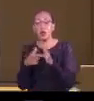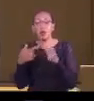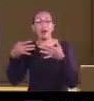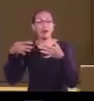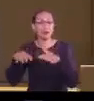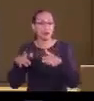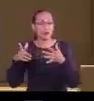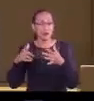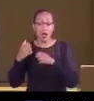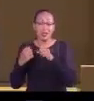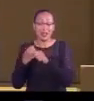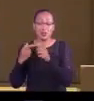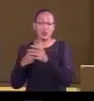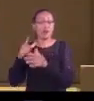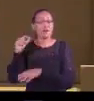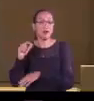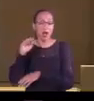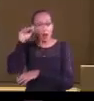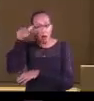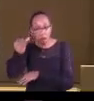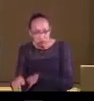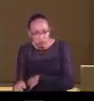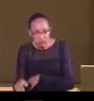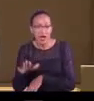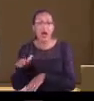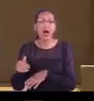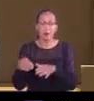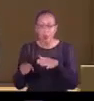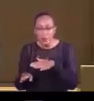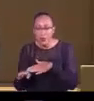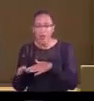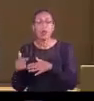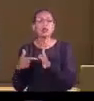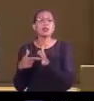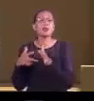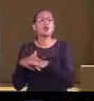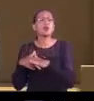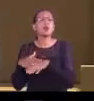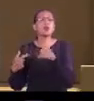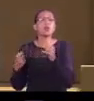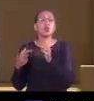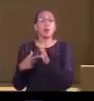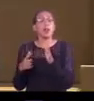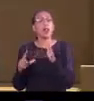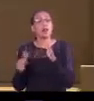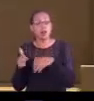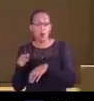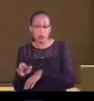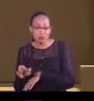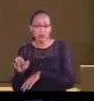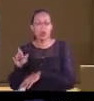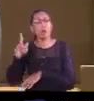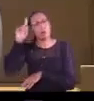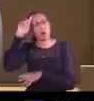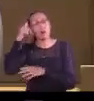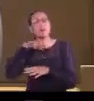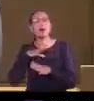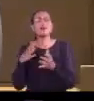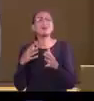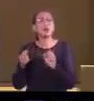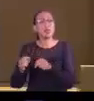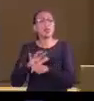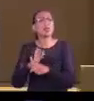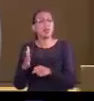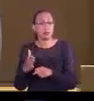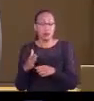2020, ça chute et ça redémarre en début 2021. Évidemment, c'est l'effet Covid qui avait un peu freiné